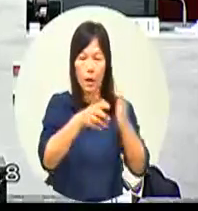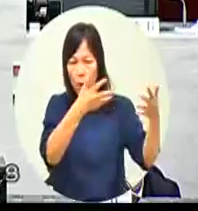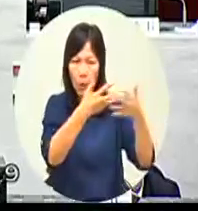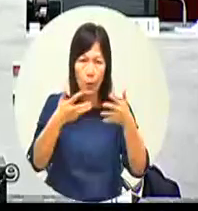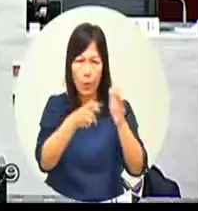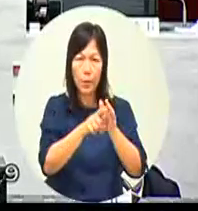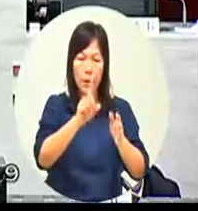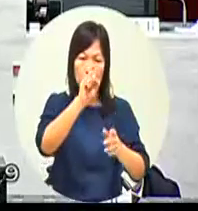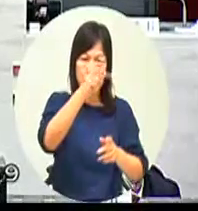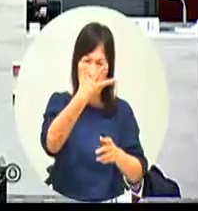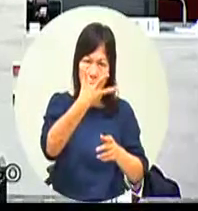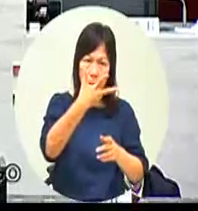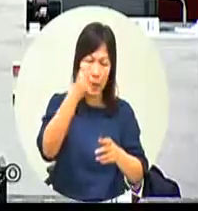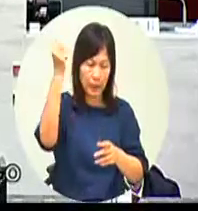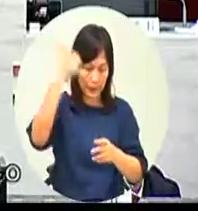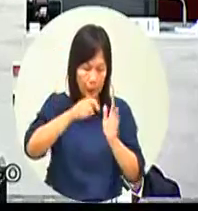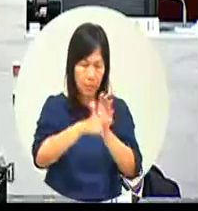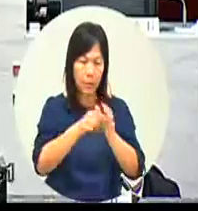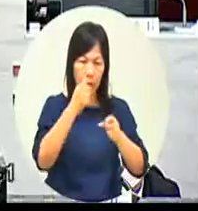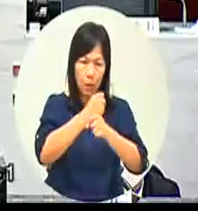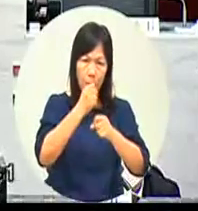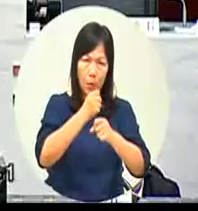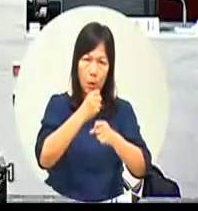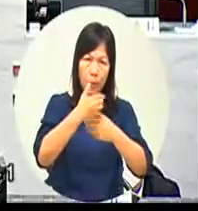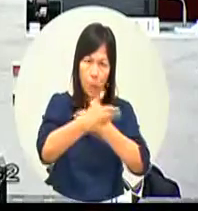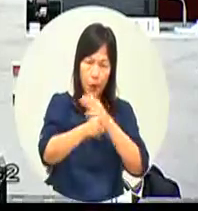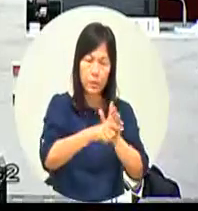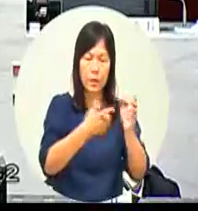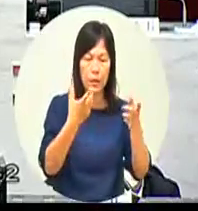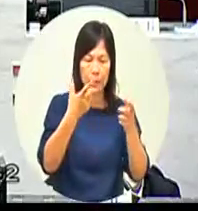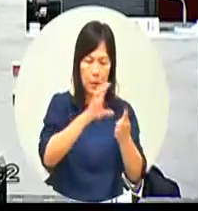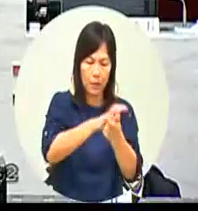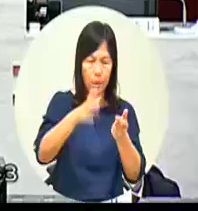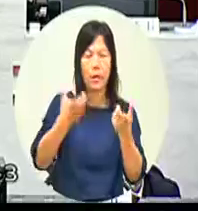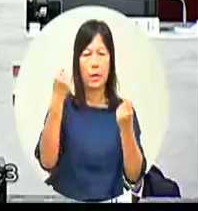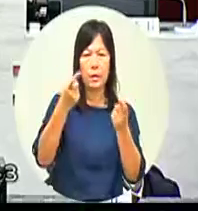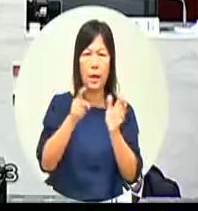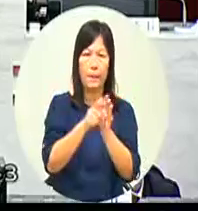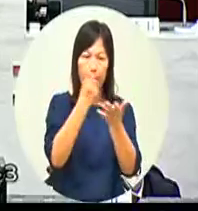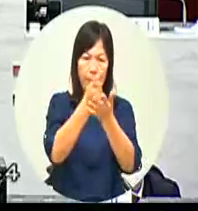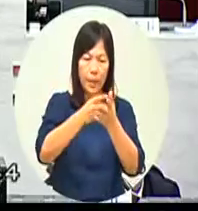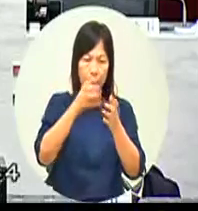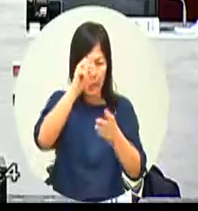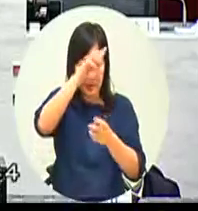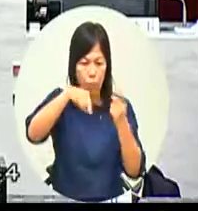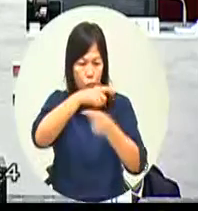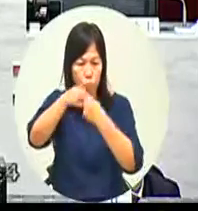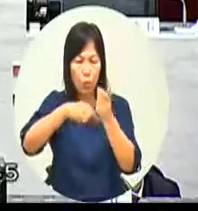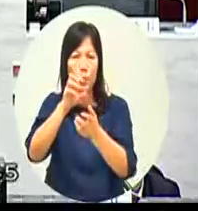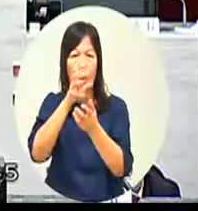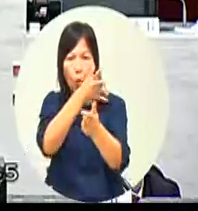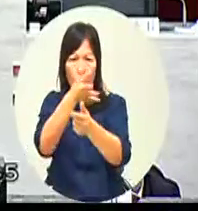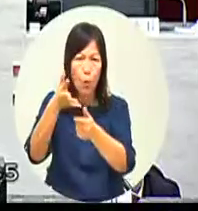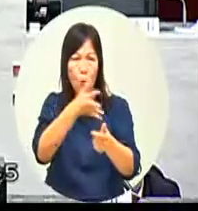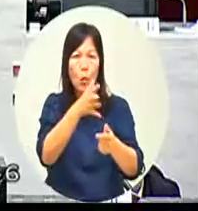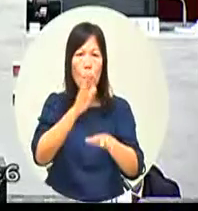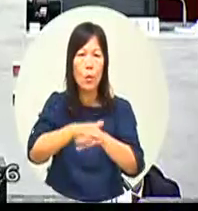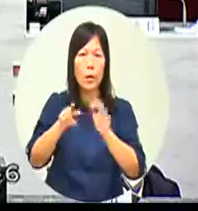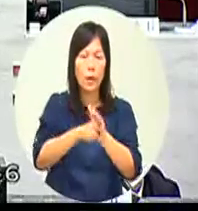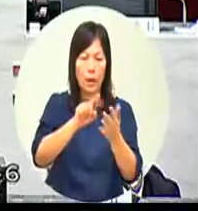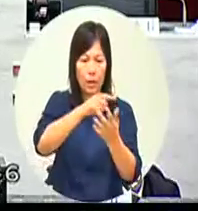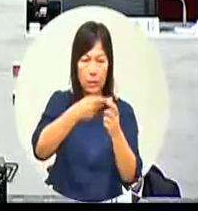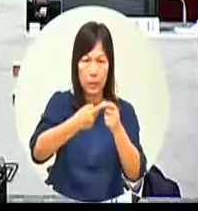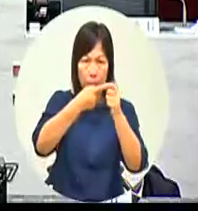17号上午的议程的进行，我们循往例，由各政党轮流质询。首先，它的顺序